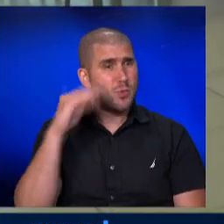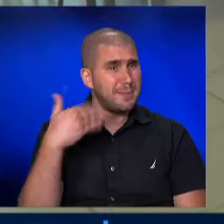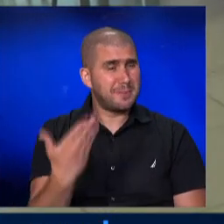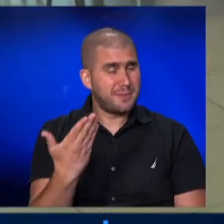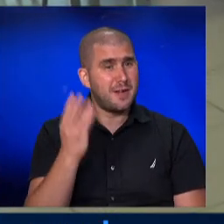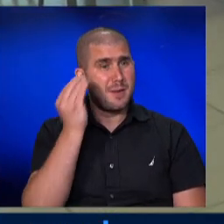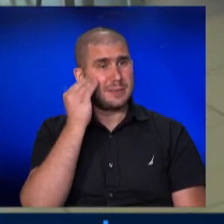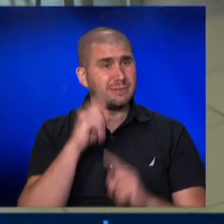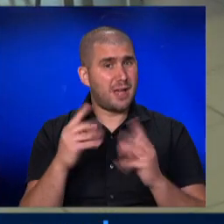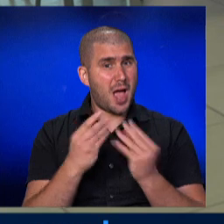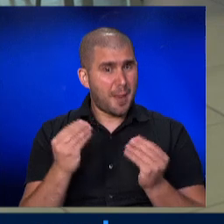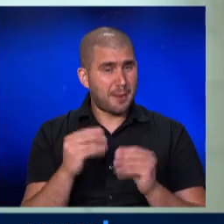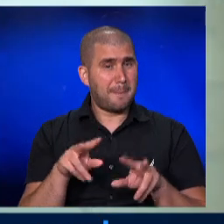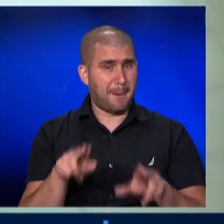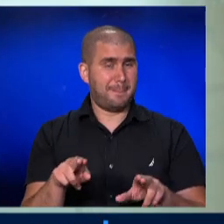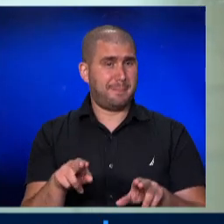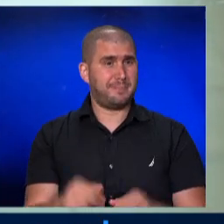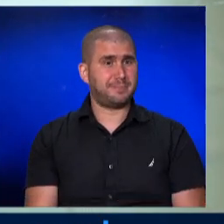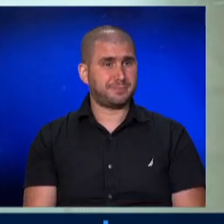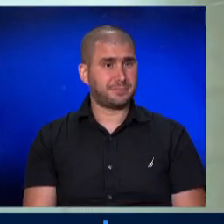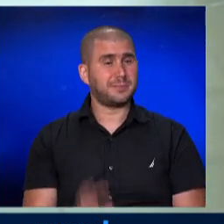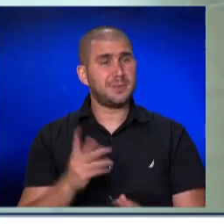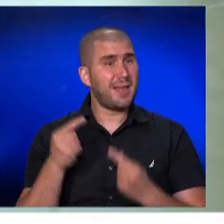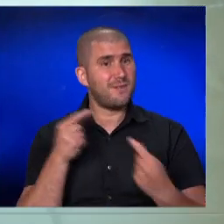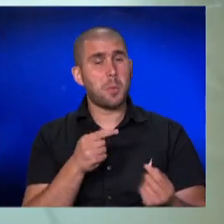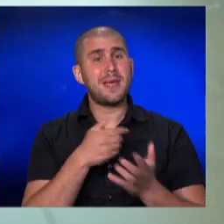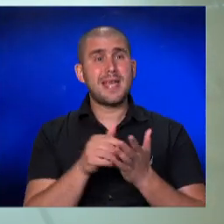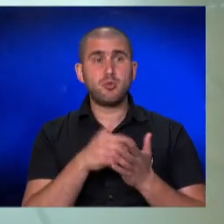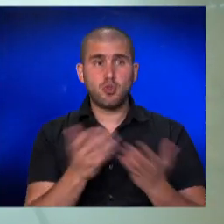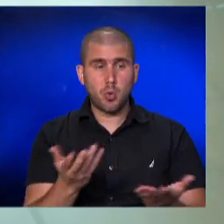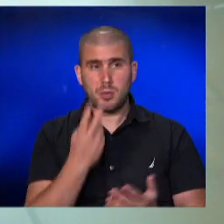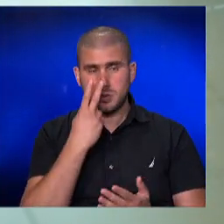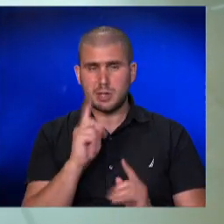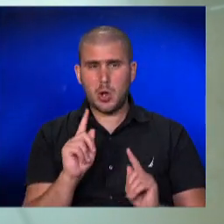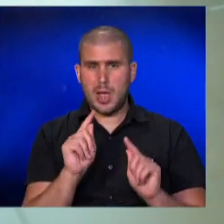ובבתי ספר רבים המצב דומה. אם הוויכוחים יימשכו, נראה שהם גם לא יגיעו.